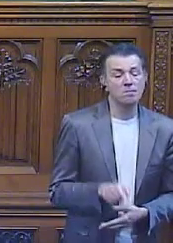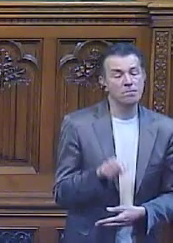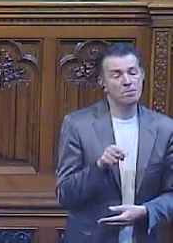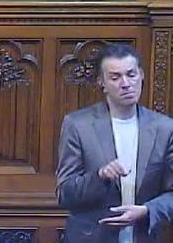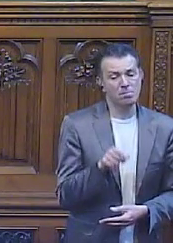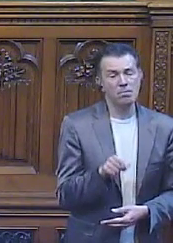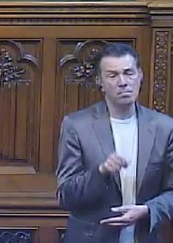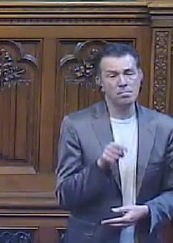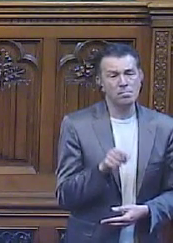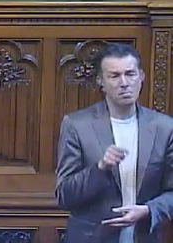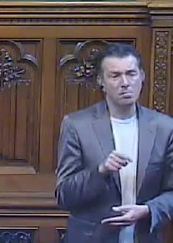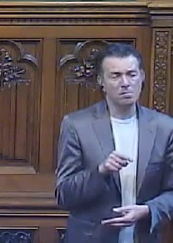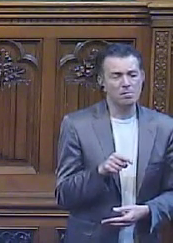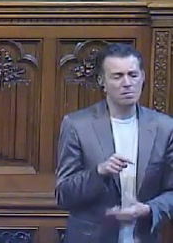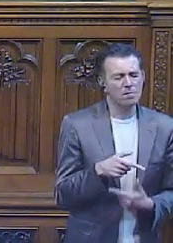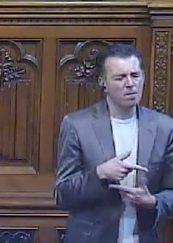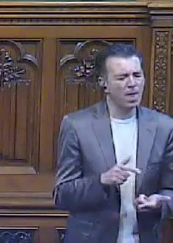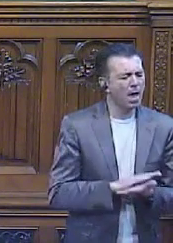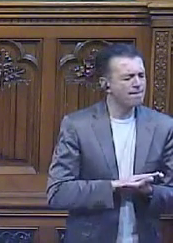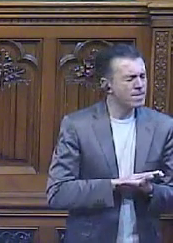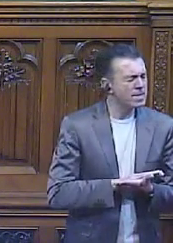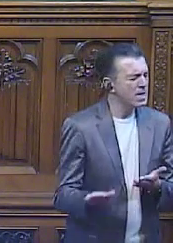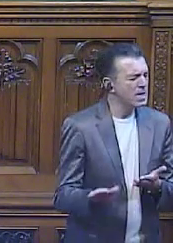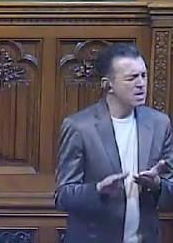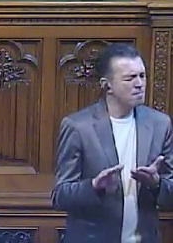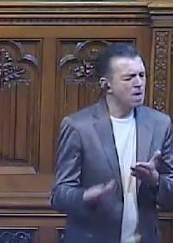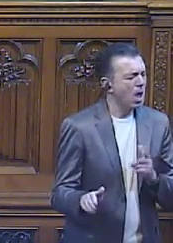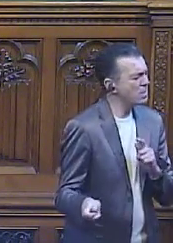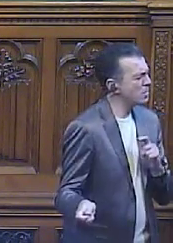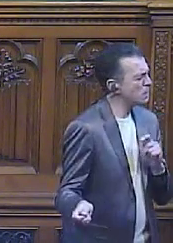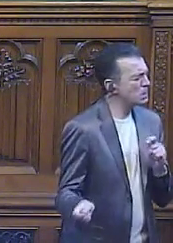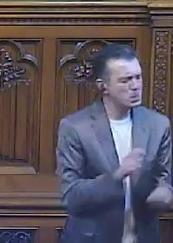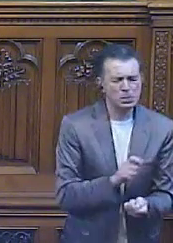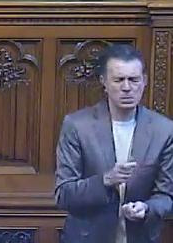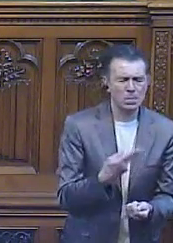dieser darf auch nie gerüttelt werden.